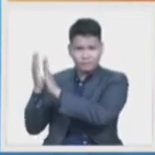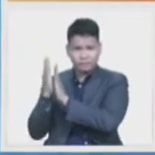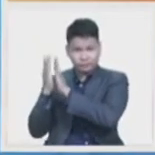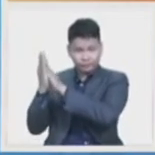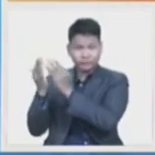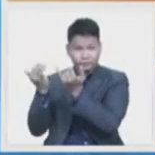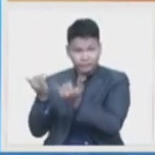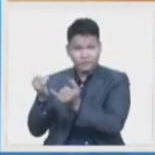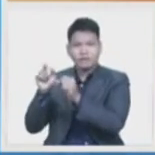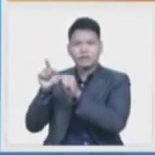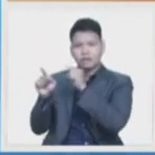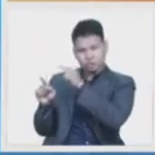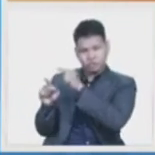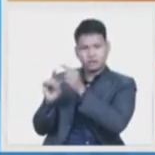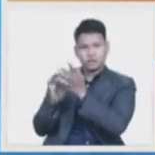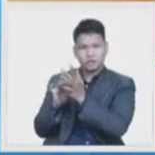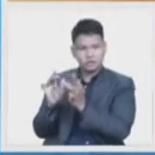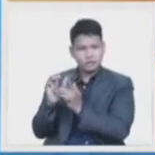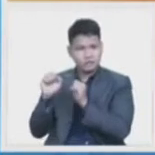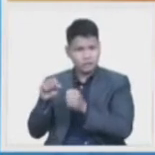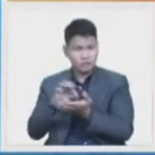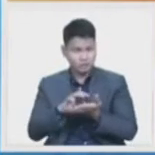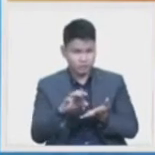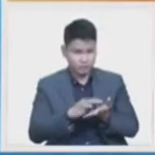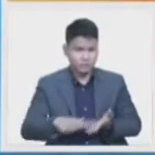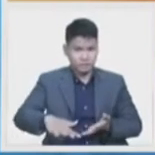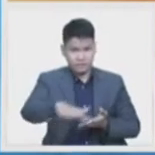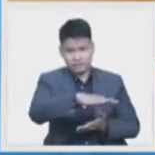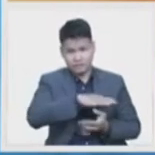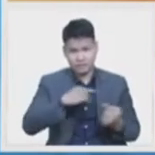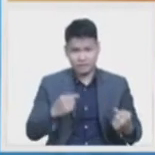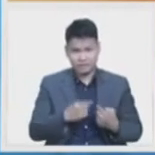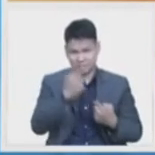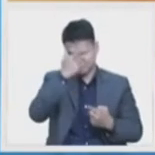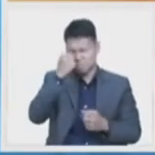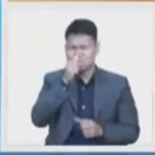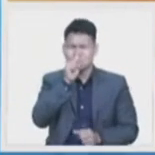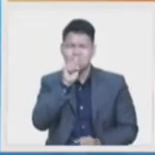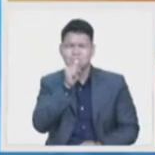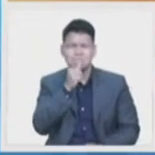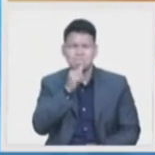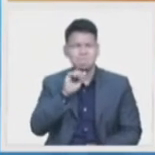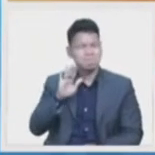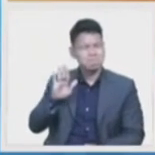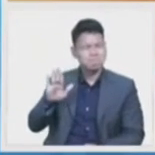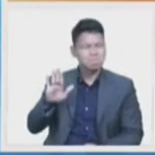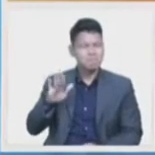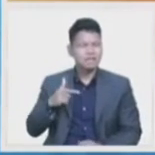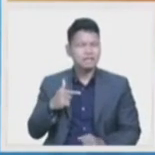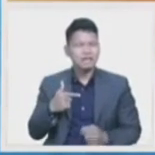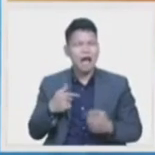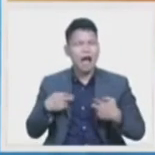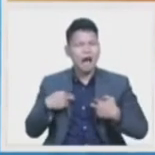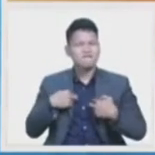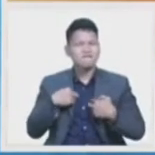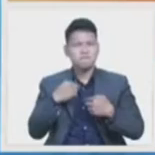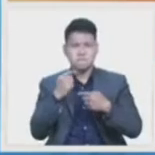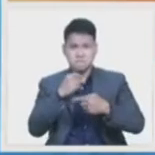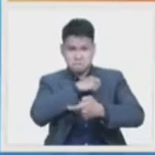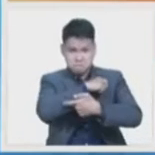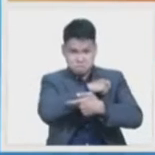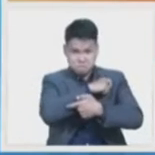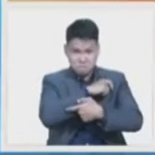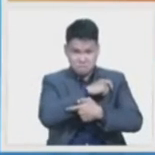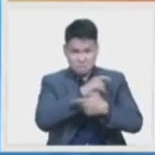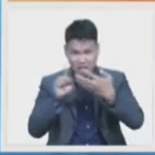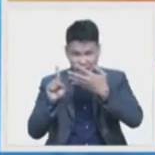forgive our sins. Kay maingon nga siya gayud, nakaantos man sa diha nga gitintal siya, nan